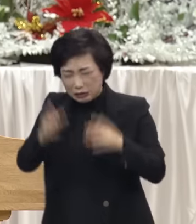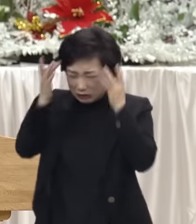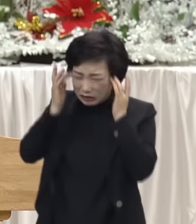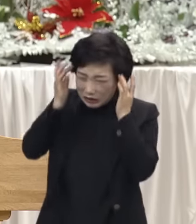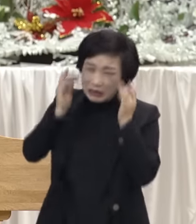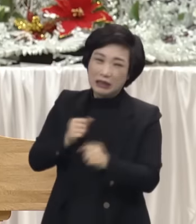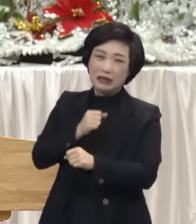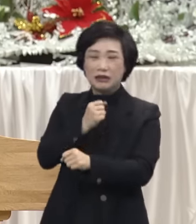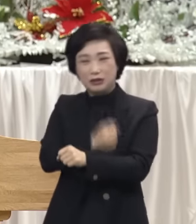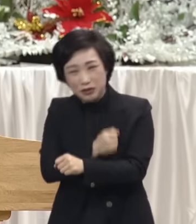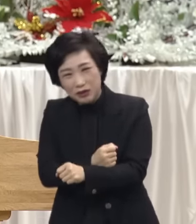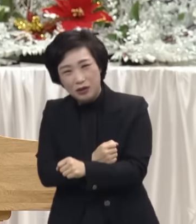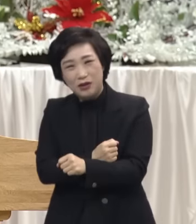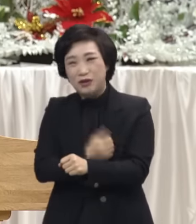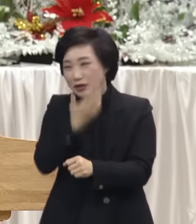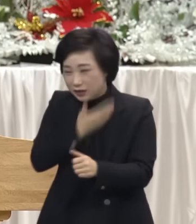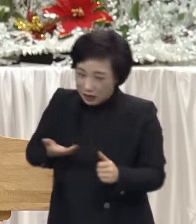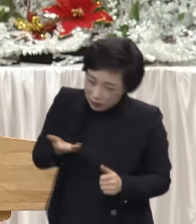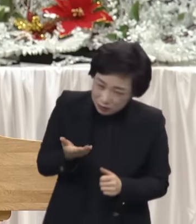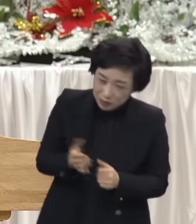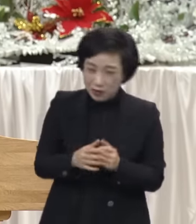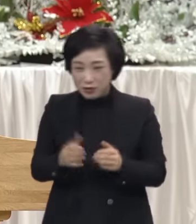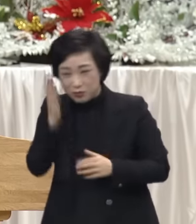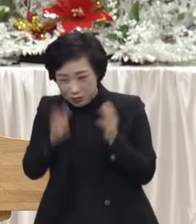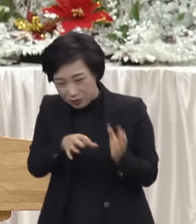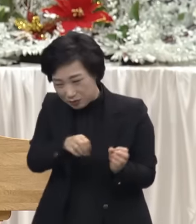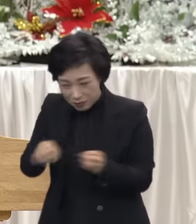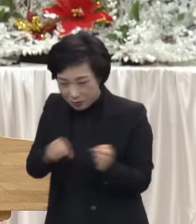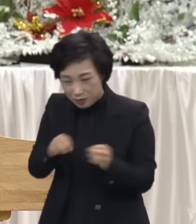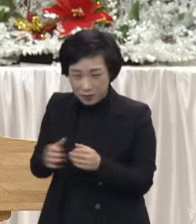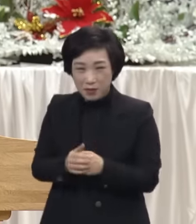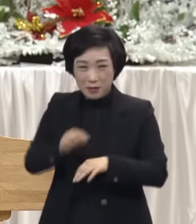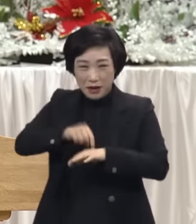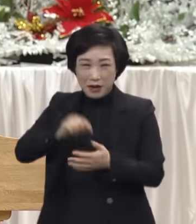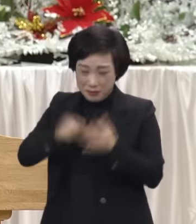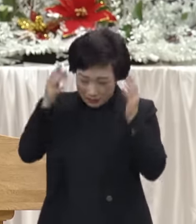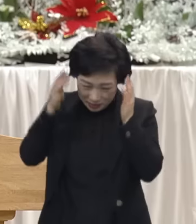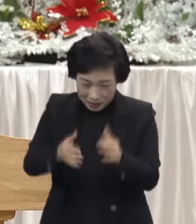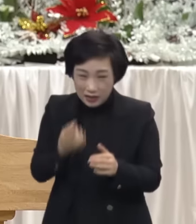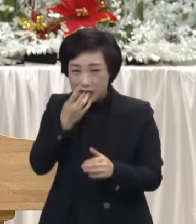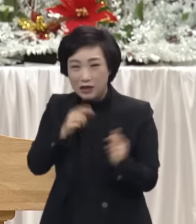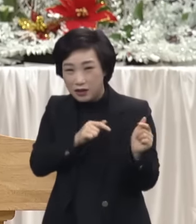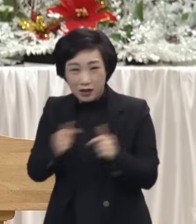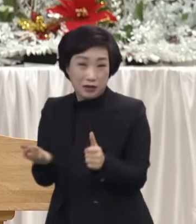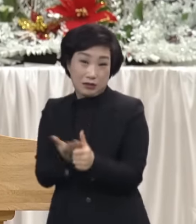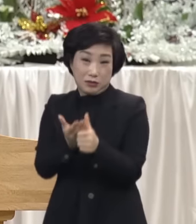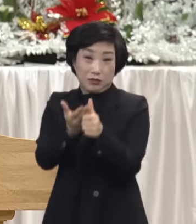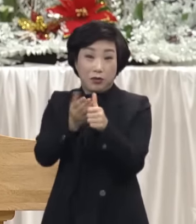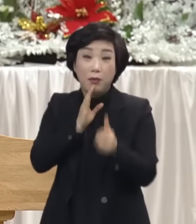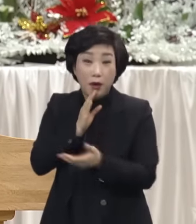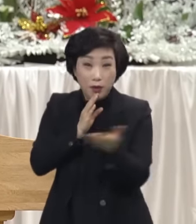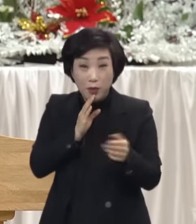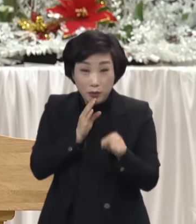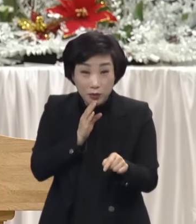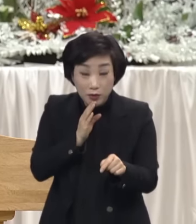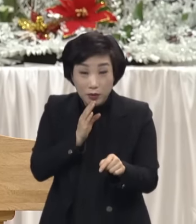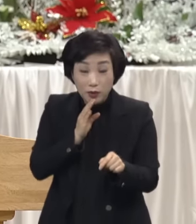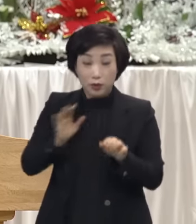거름지고 얼마나 수고를 하며 마음을 쏟아서 곡식을 가꿉니까? 근데